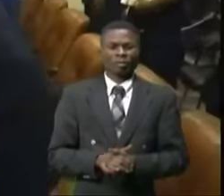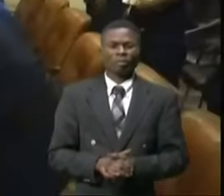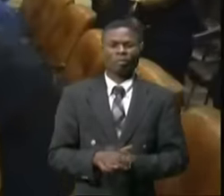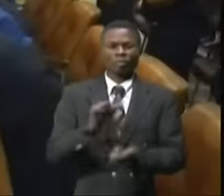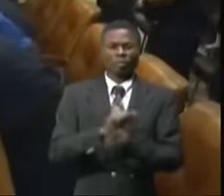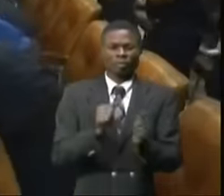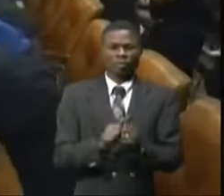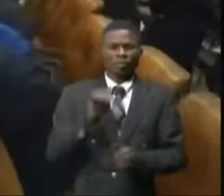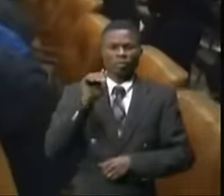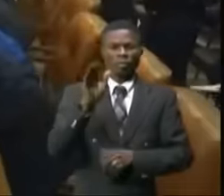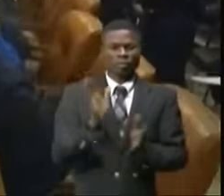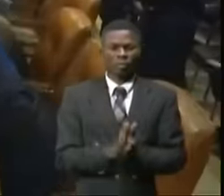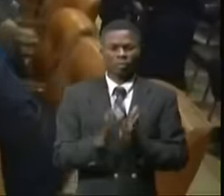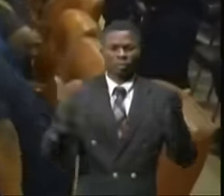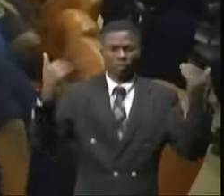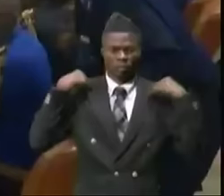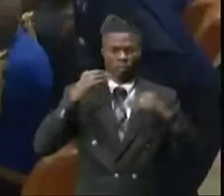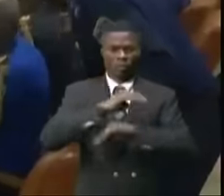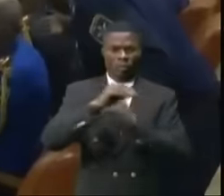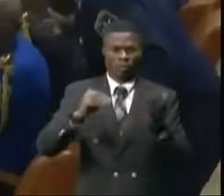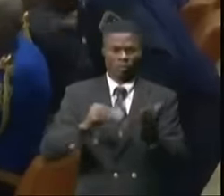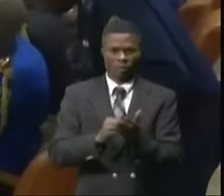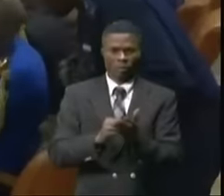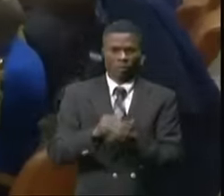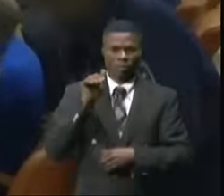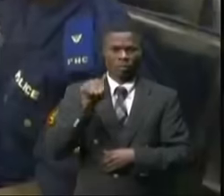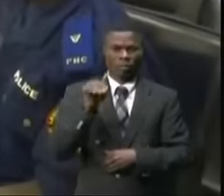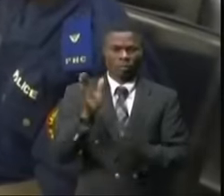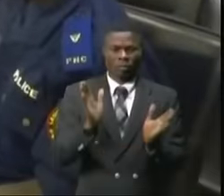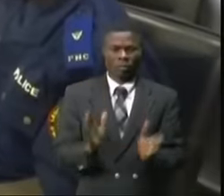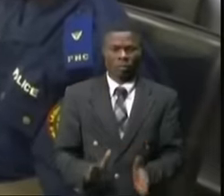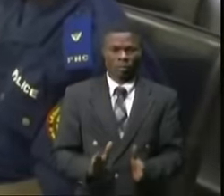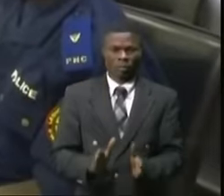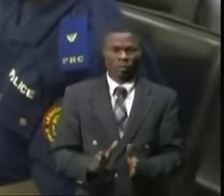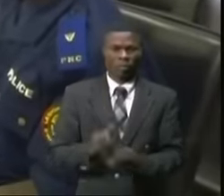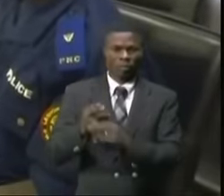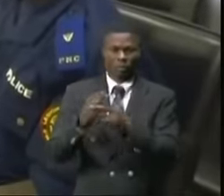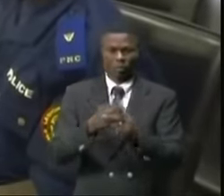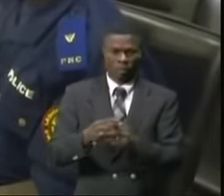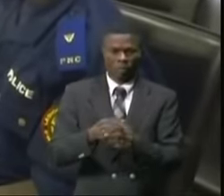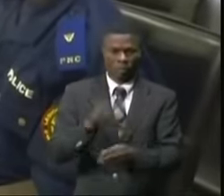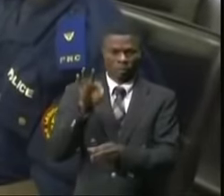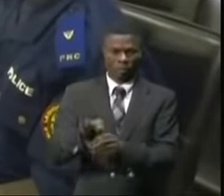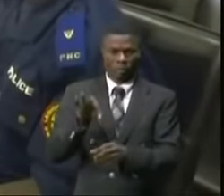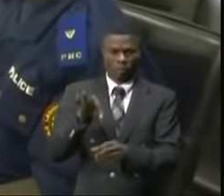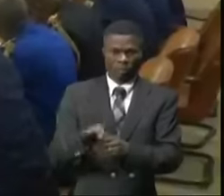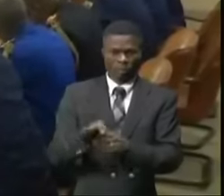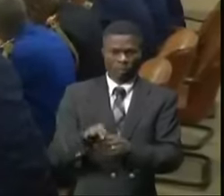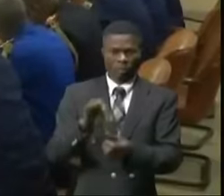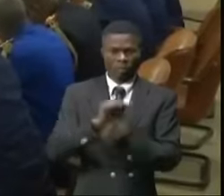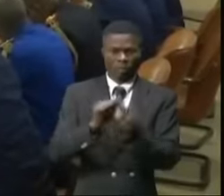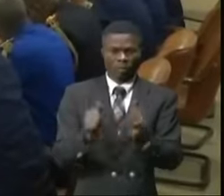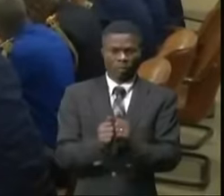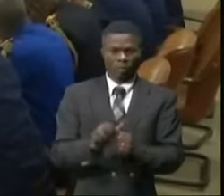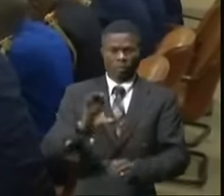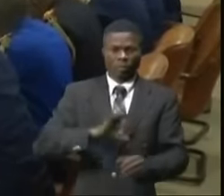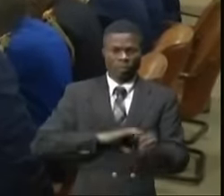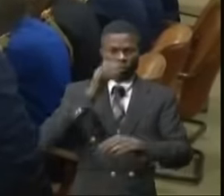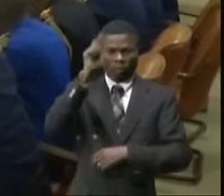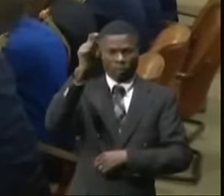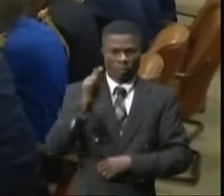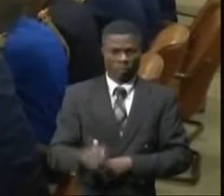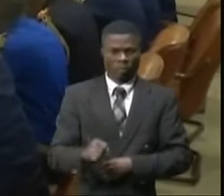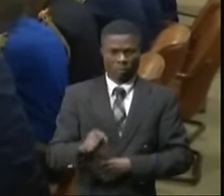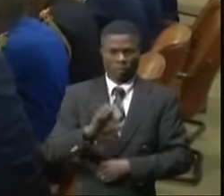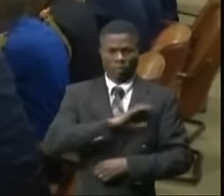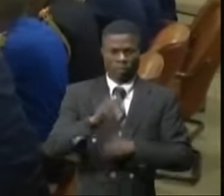unités, directeurs et chefs de services centraux directement impliqués dans la sécurisation des élections autour du commissaire général de la police